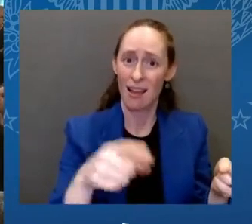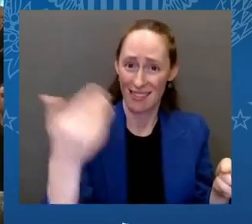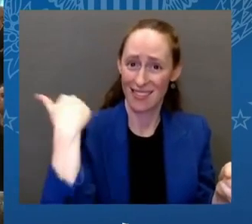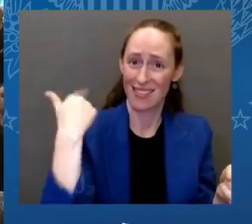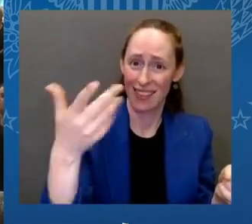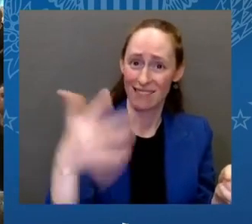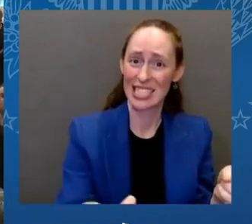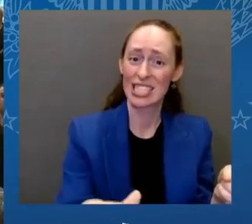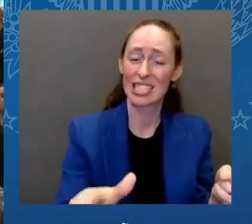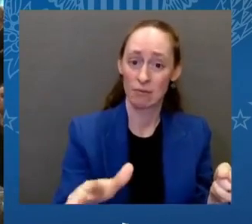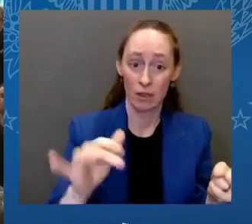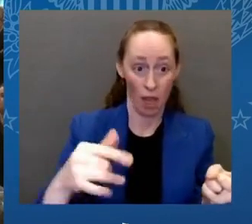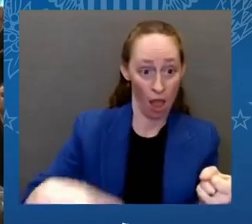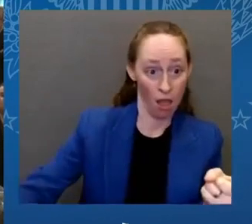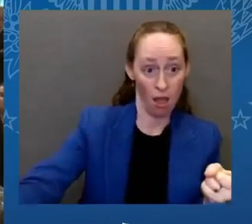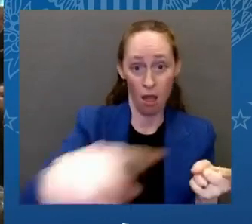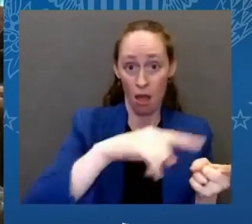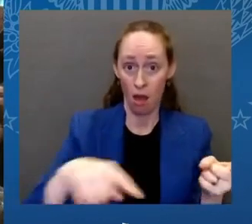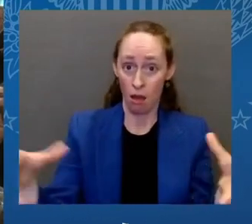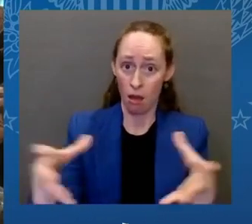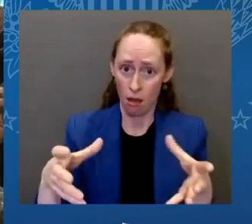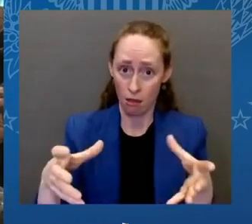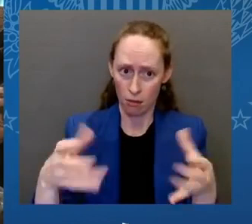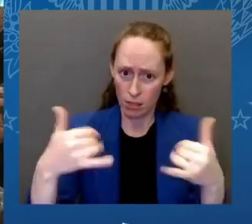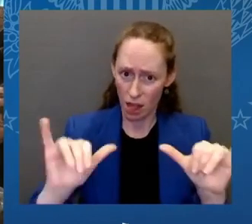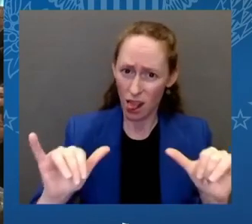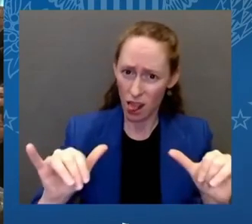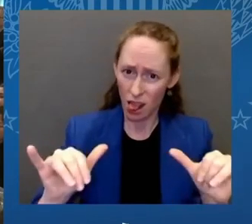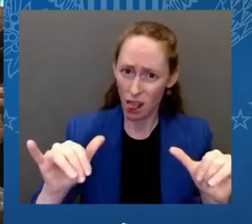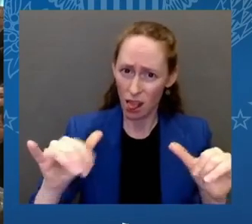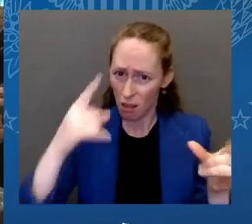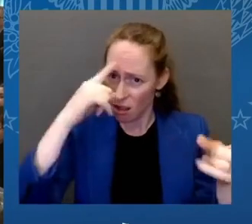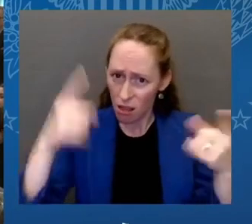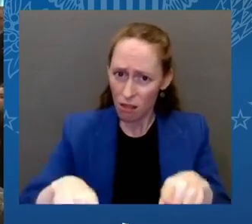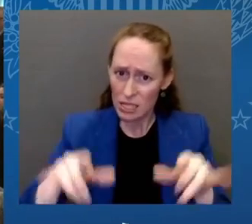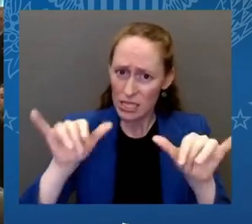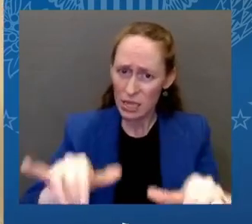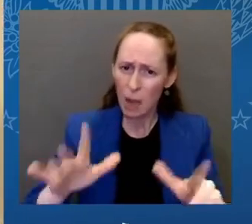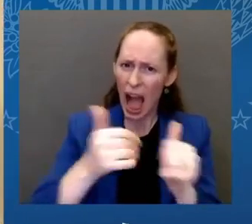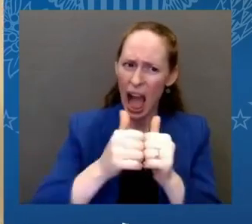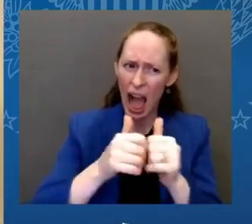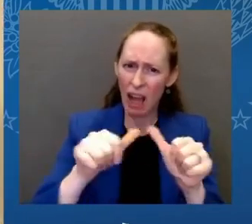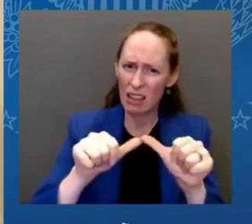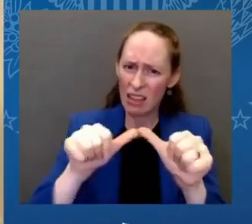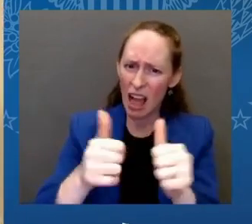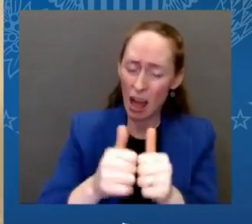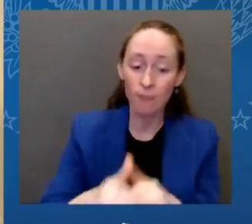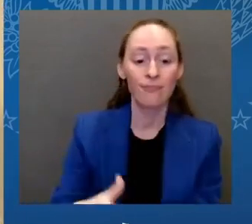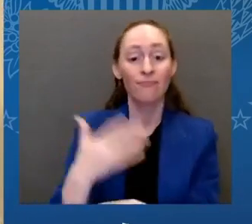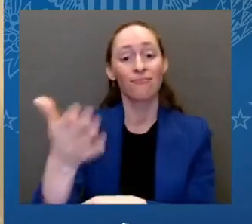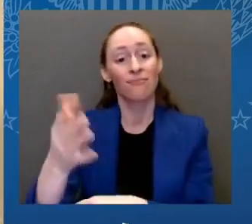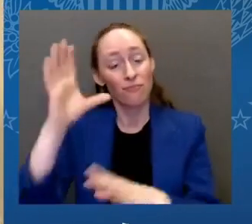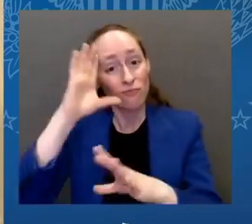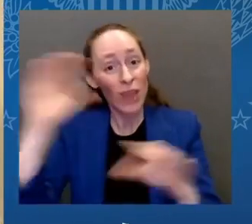році? Президенте Зеленський, вітаємо вас у Вашингтоні в цей чудовий день. Який ваш меседж для американців?